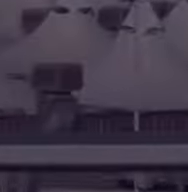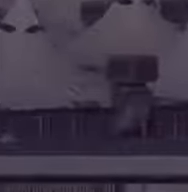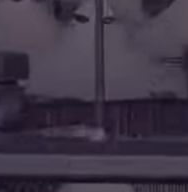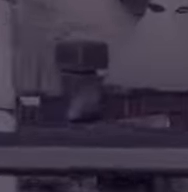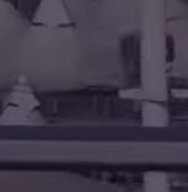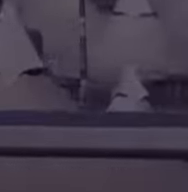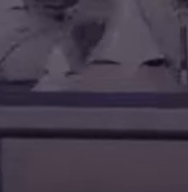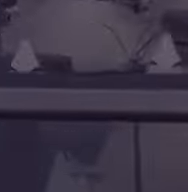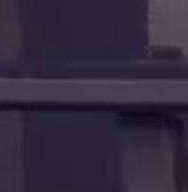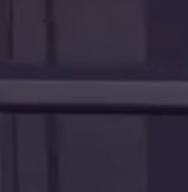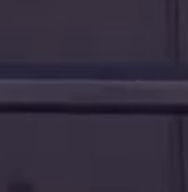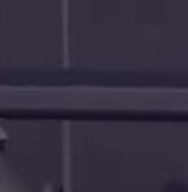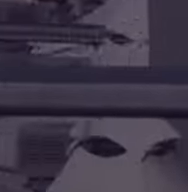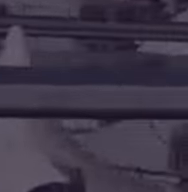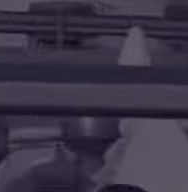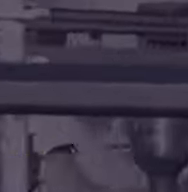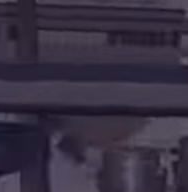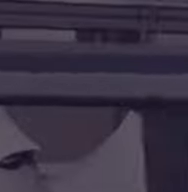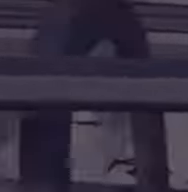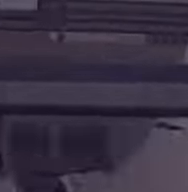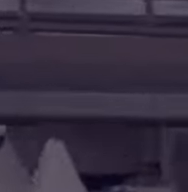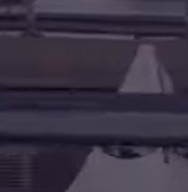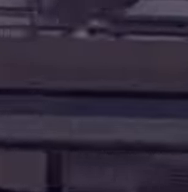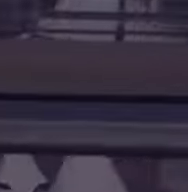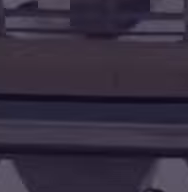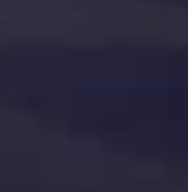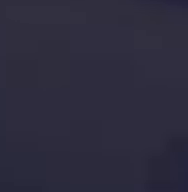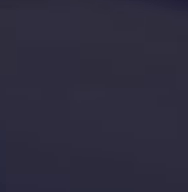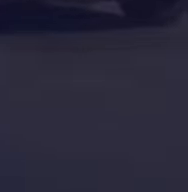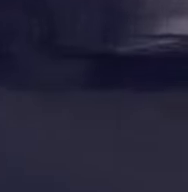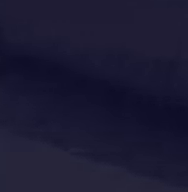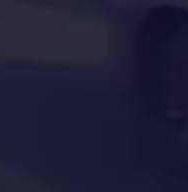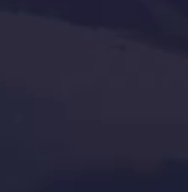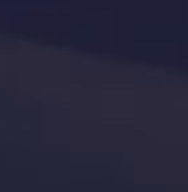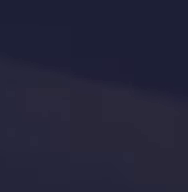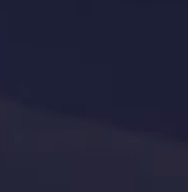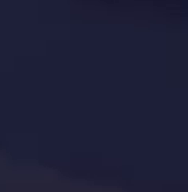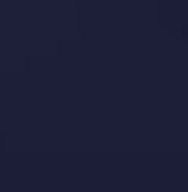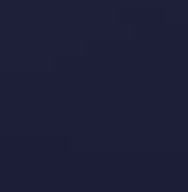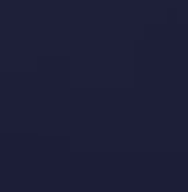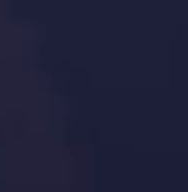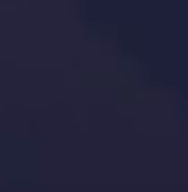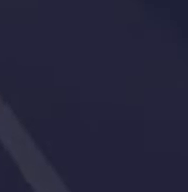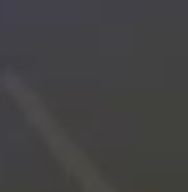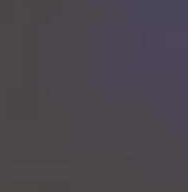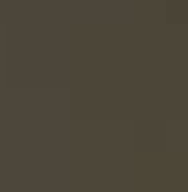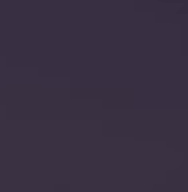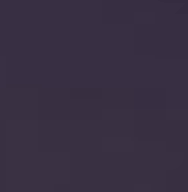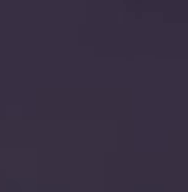Saudi juga terus menindak jemaah haji yang tidak mengantongi visa haji, termasuk pihak-pihak yang menjual layanan haji tanpa antre.